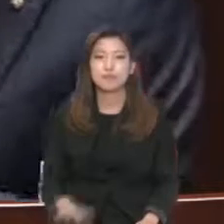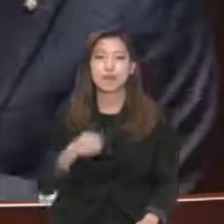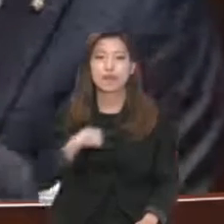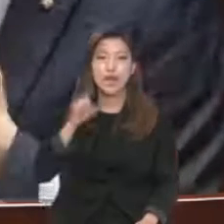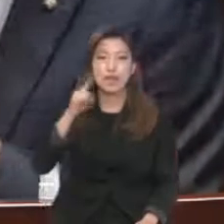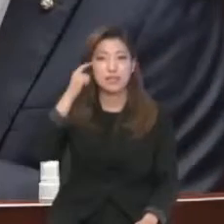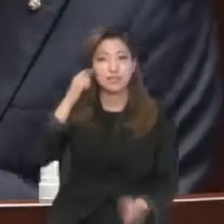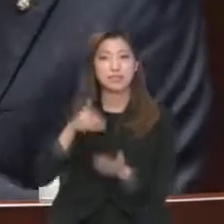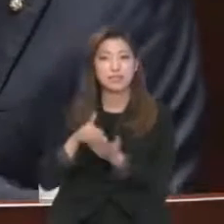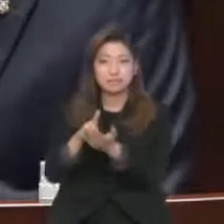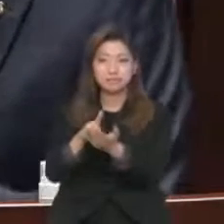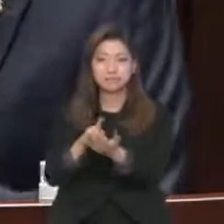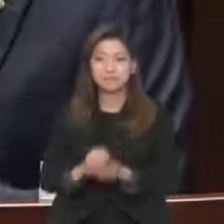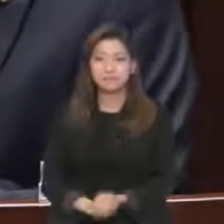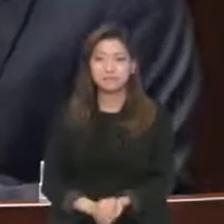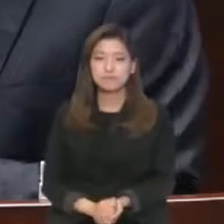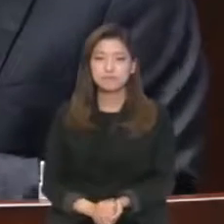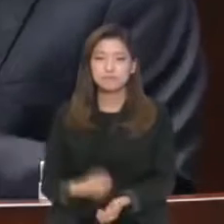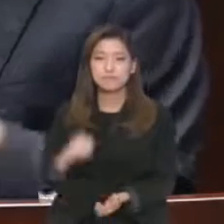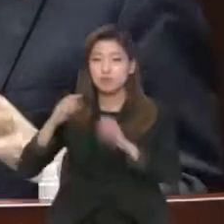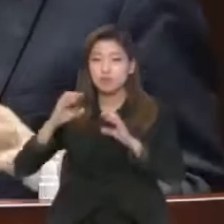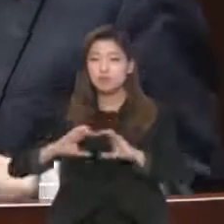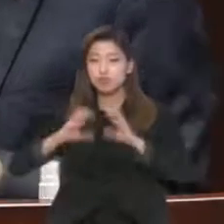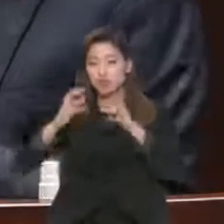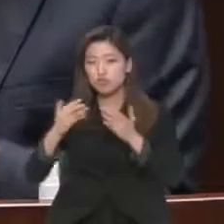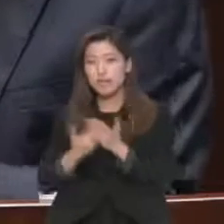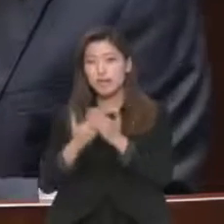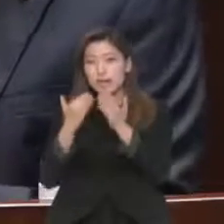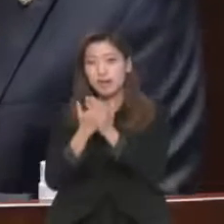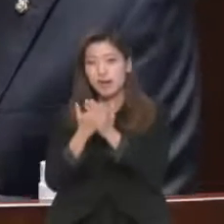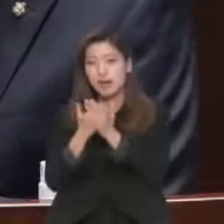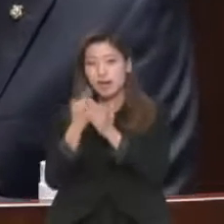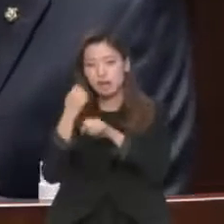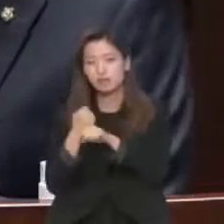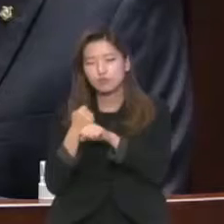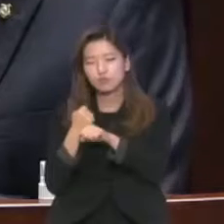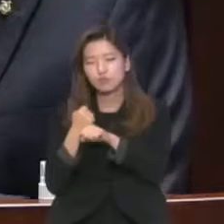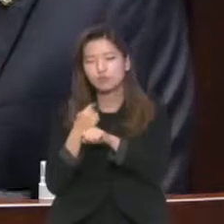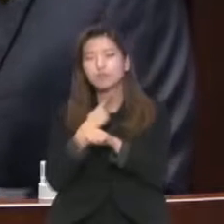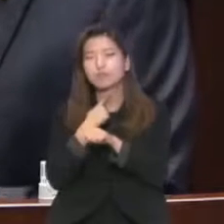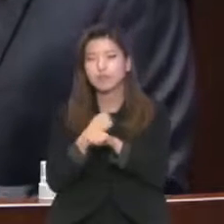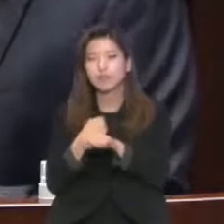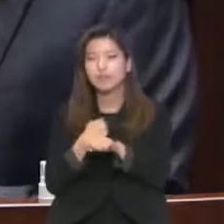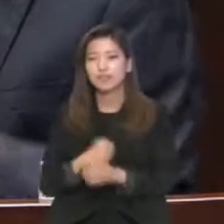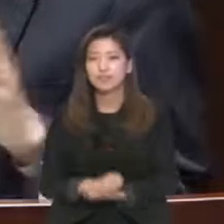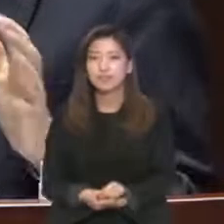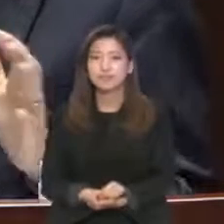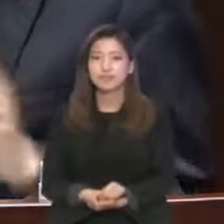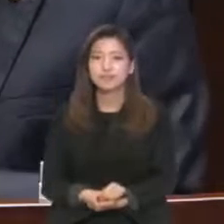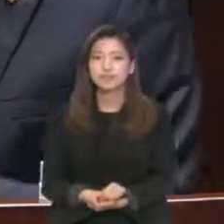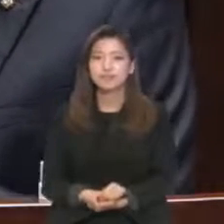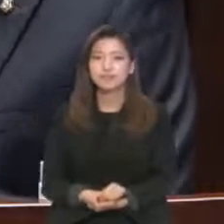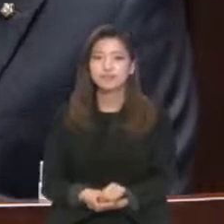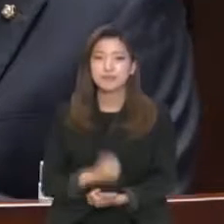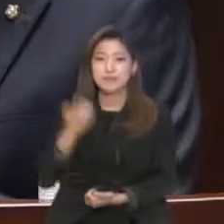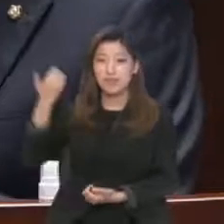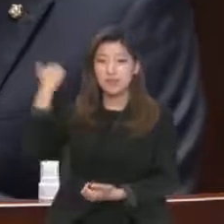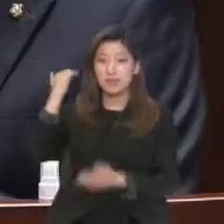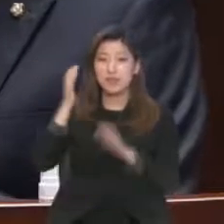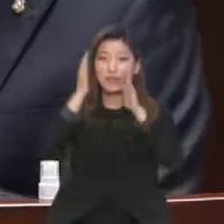드리겠습니다. 저는 이제 국제개발기구에서 개발협력 굉장히 많이 담당해 봤습니다. 저는 과거의